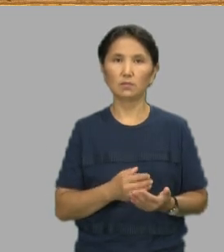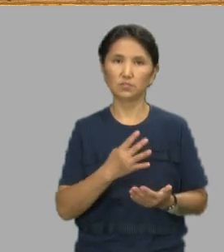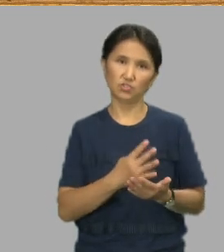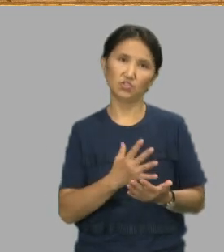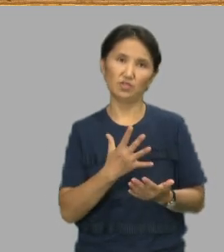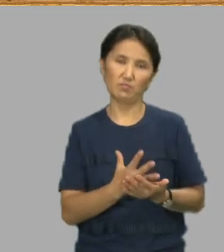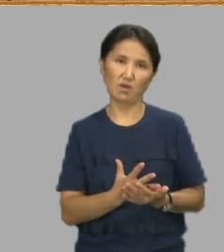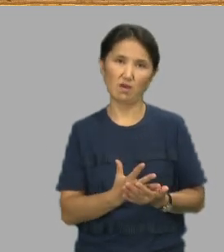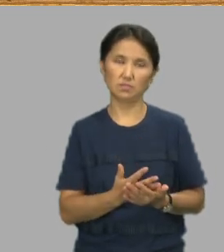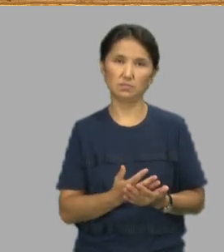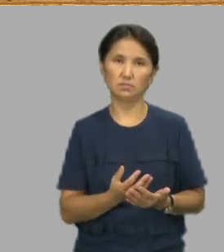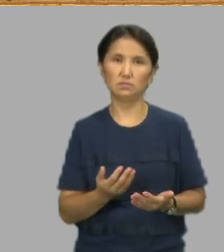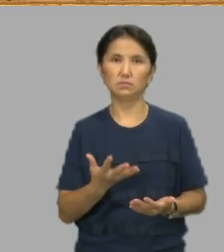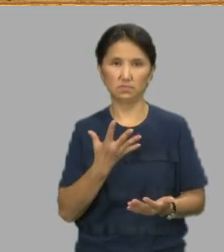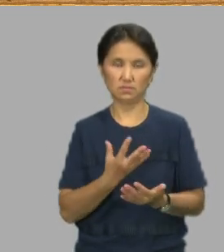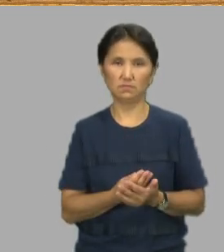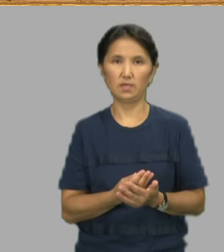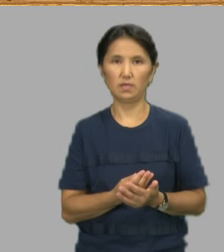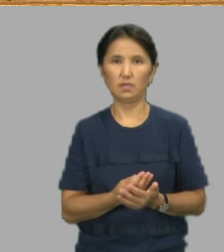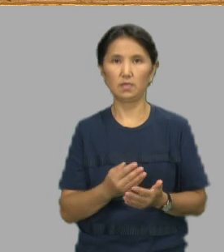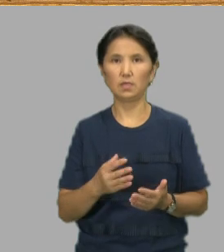Оцените уровень своей успешности.